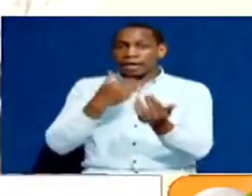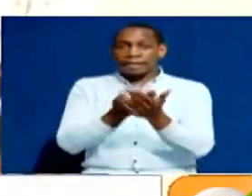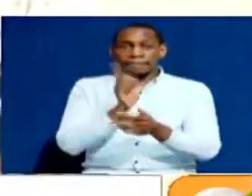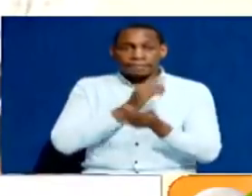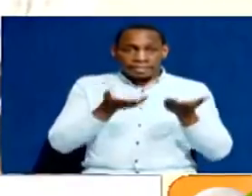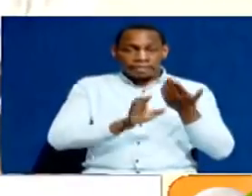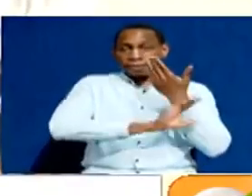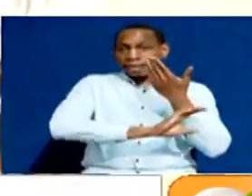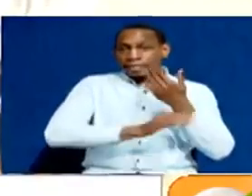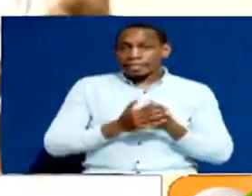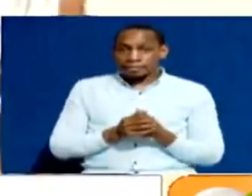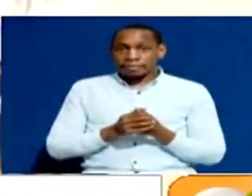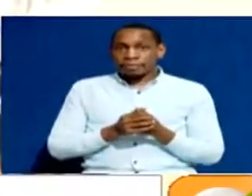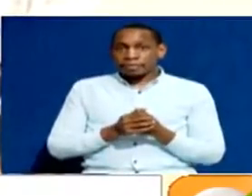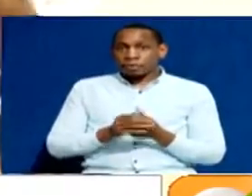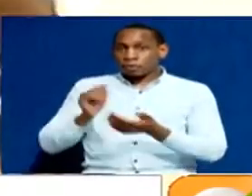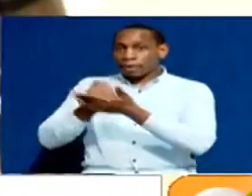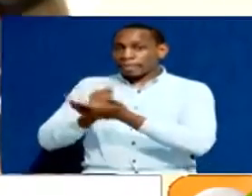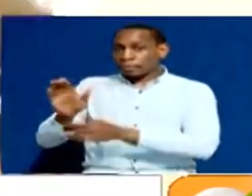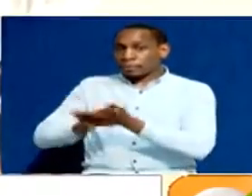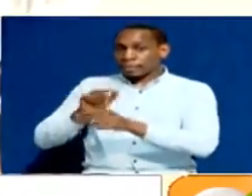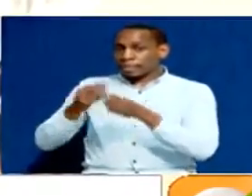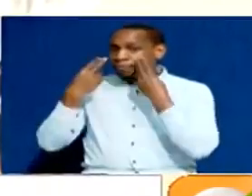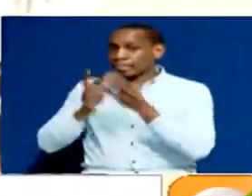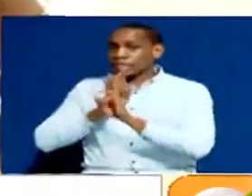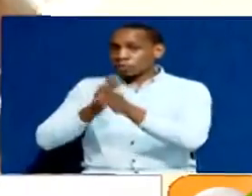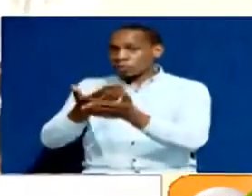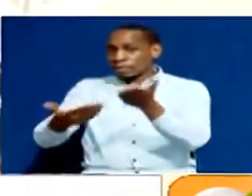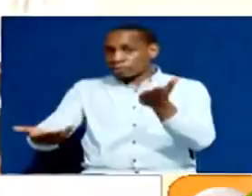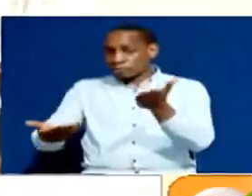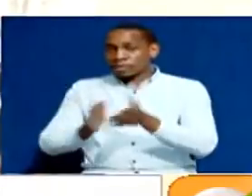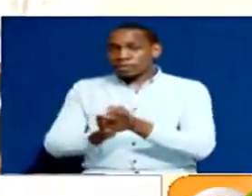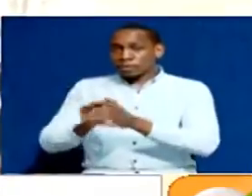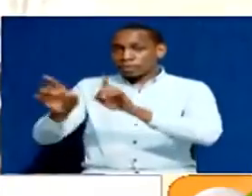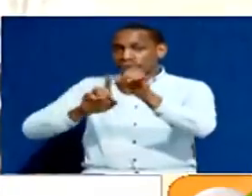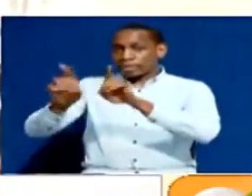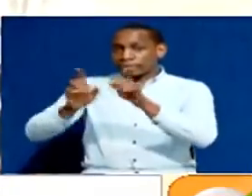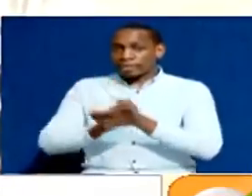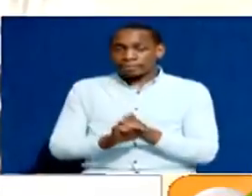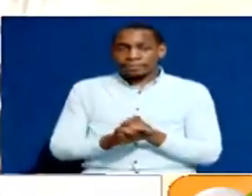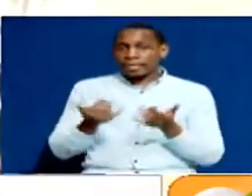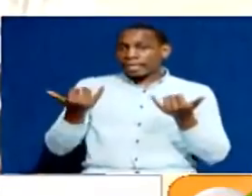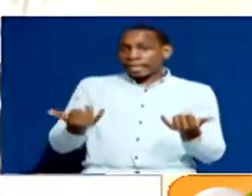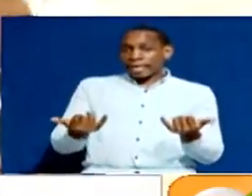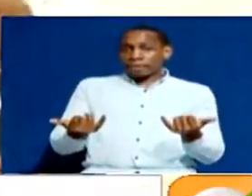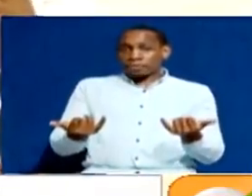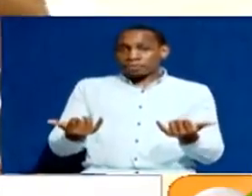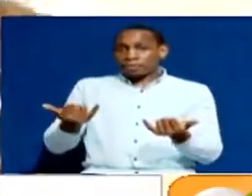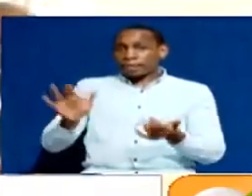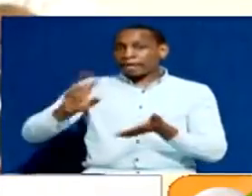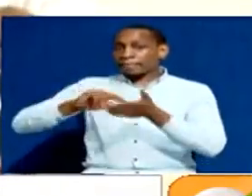in the country. In his passport, when you look at the records, in his spices and in his travel. Now, what that